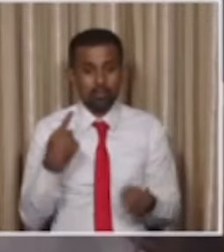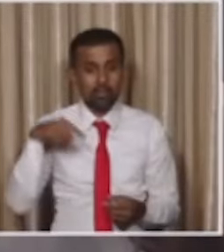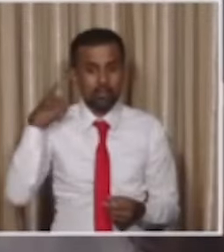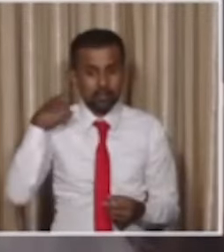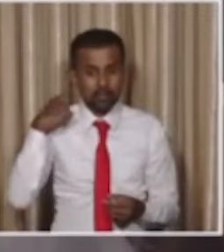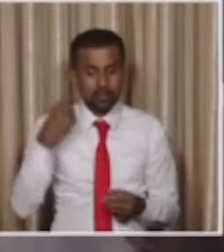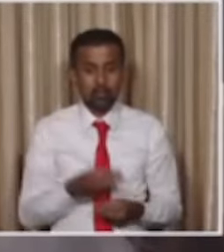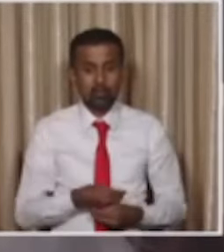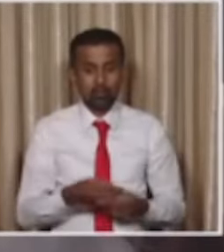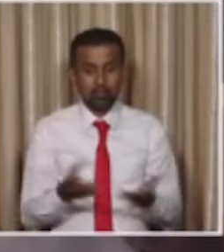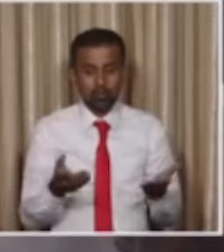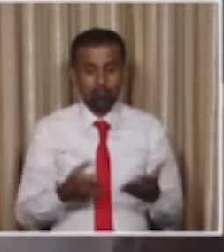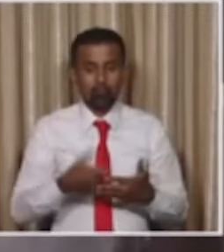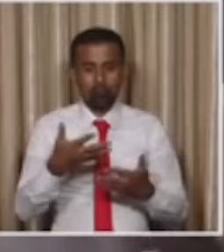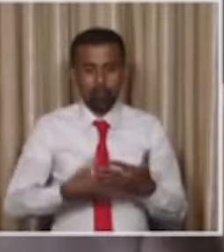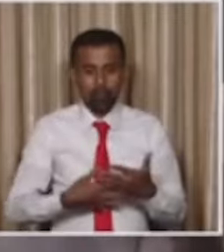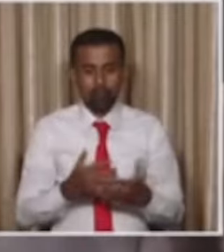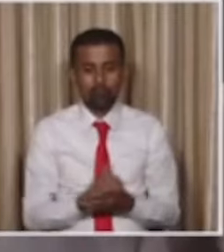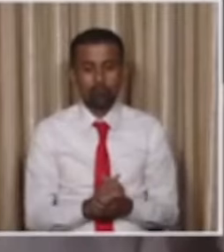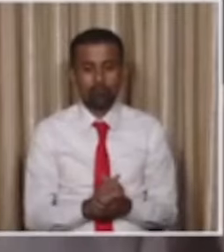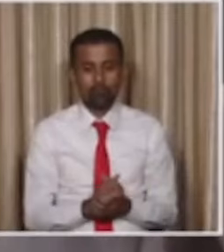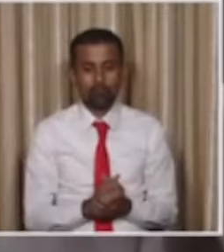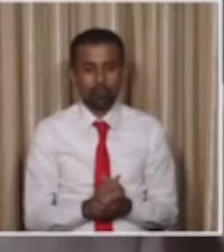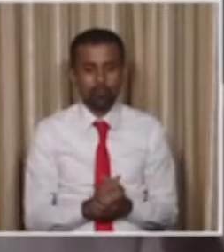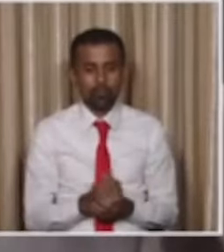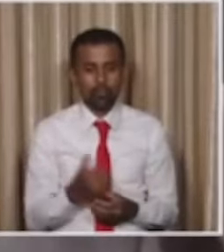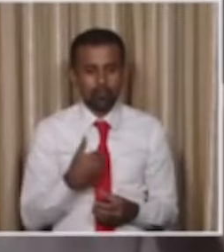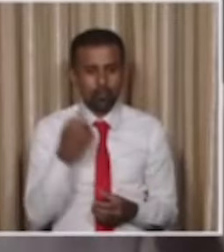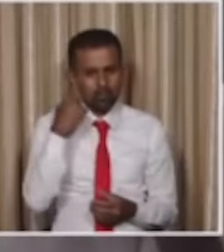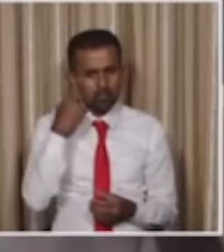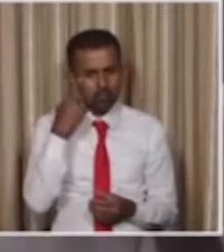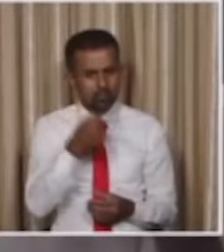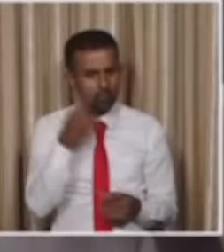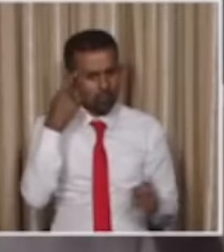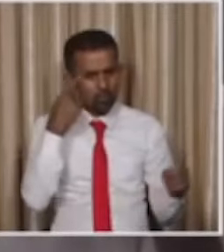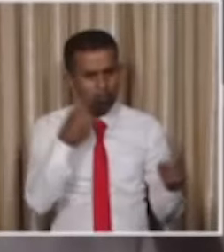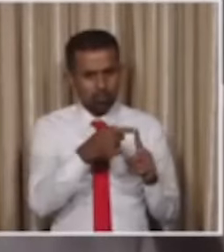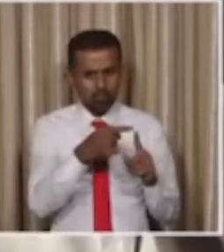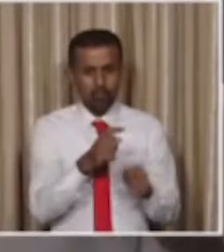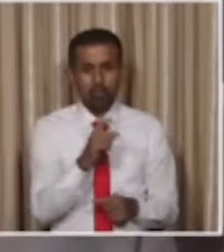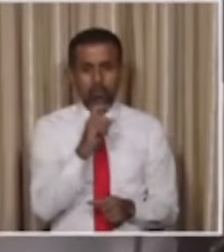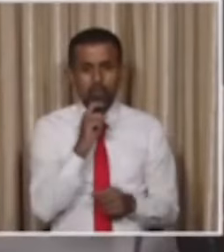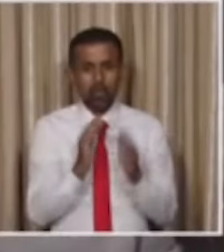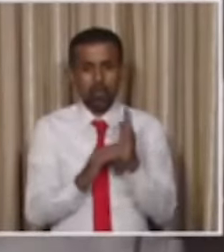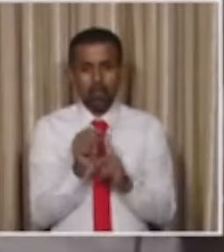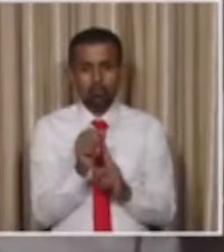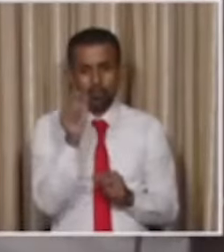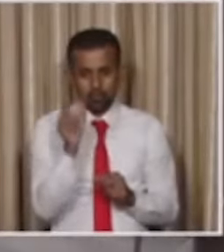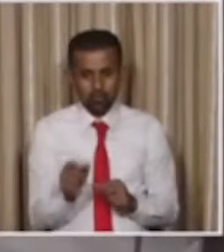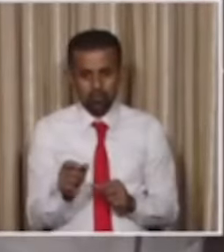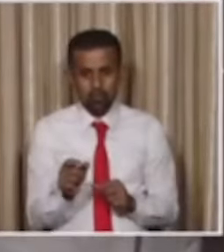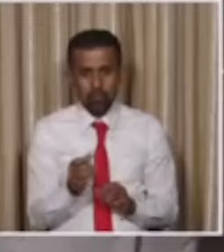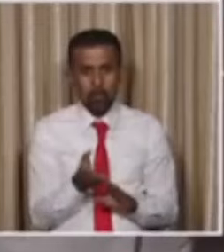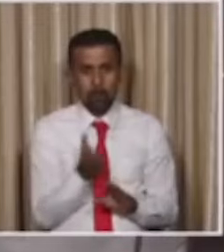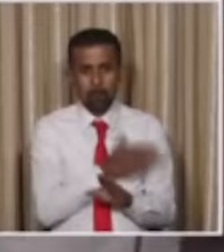මේ සභාගත කරන ලද වාර්තාවත් සමග මම හිතන්නේ මේ සම්බන්ධයෙන් ගරු අධිකරණ අමාත්‍යතුමන් මීට